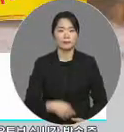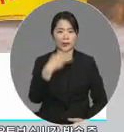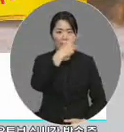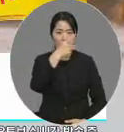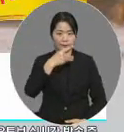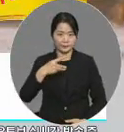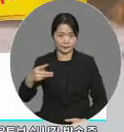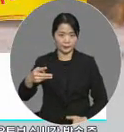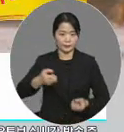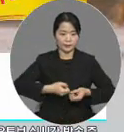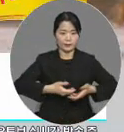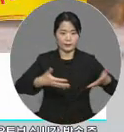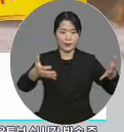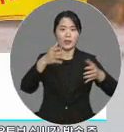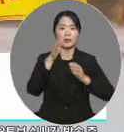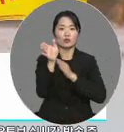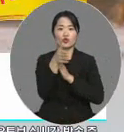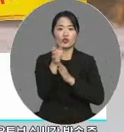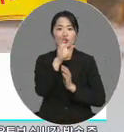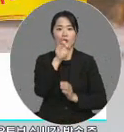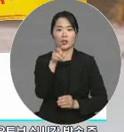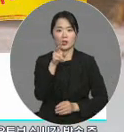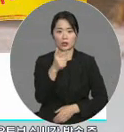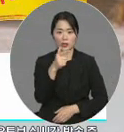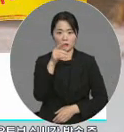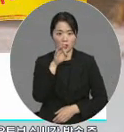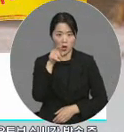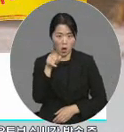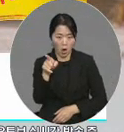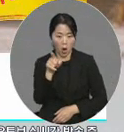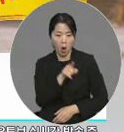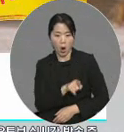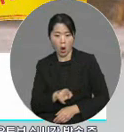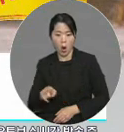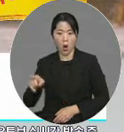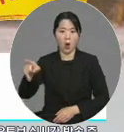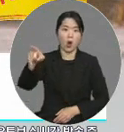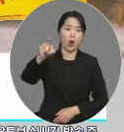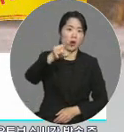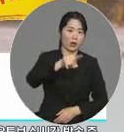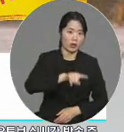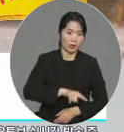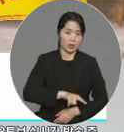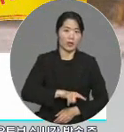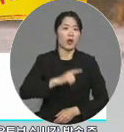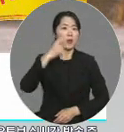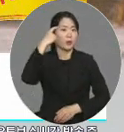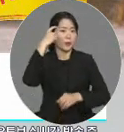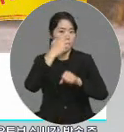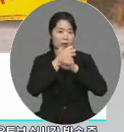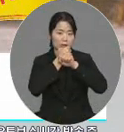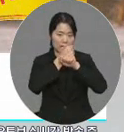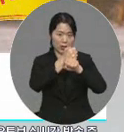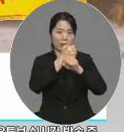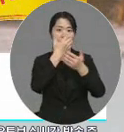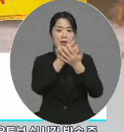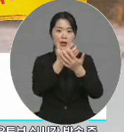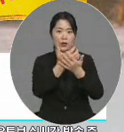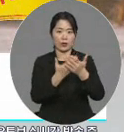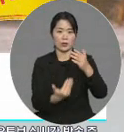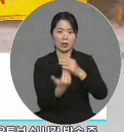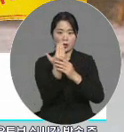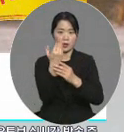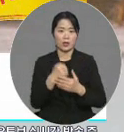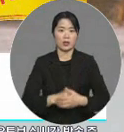태화강에서 방류된 연어의 회계 주기와 이동 경로를 분석한 귀중한 연구 자료가 처음으로 나왔습니다.